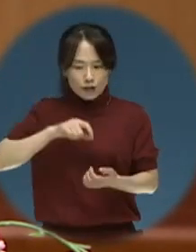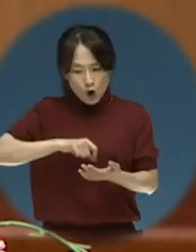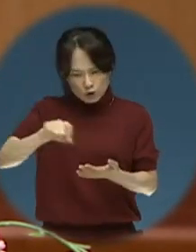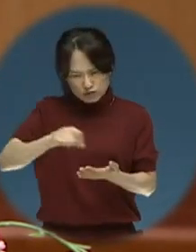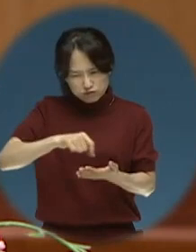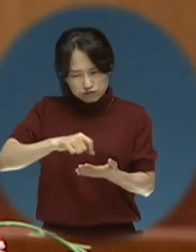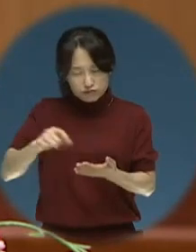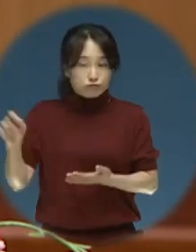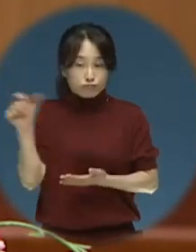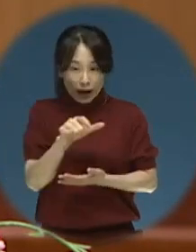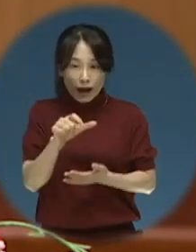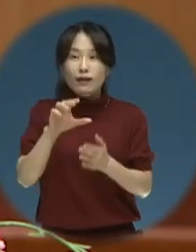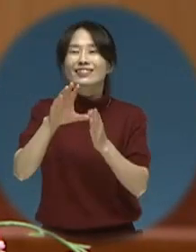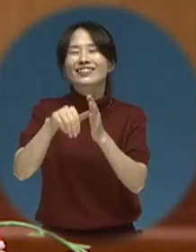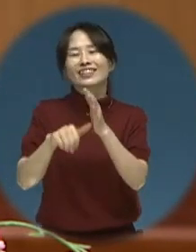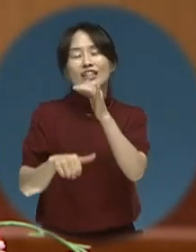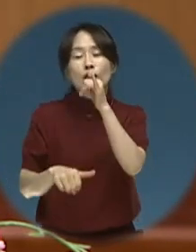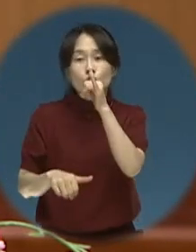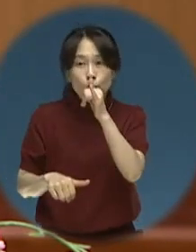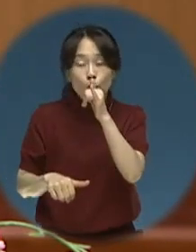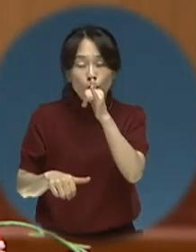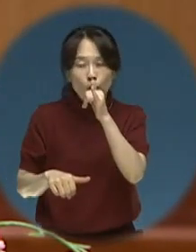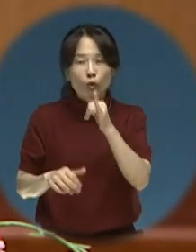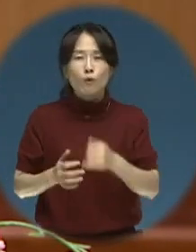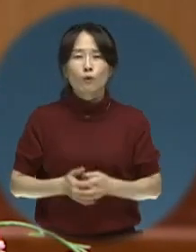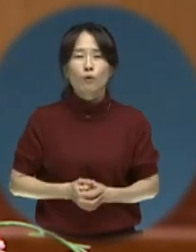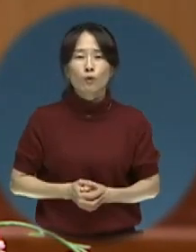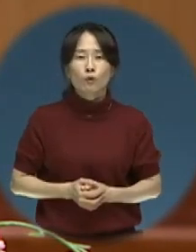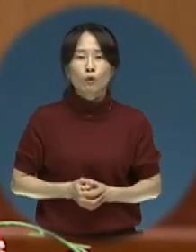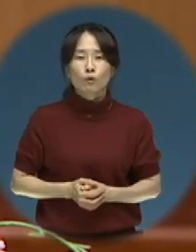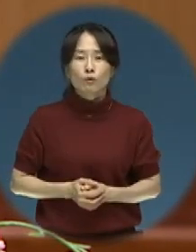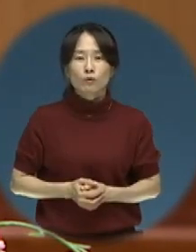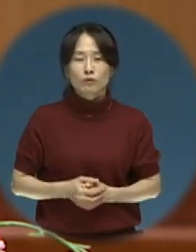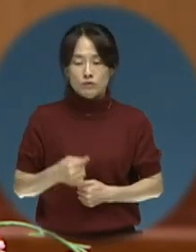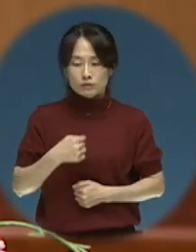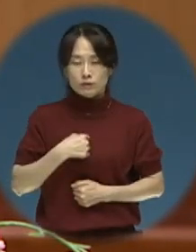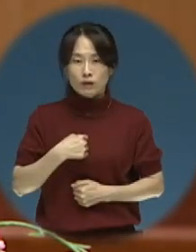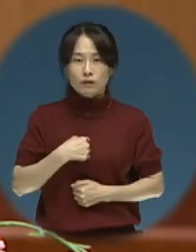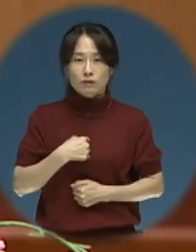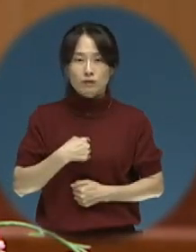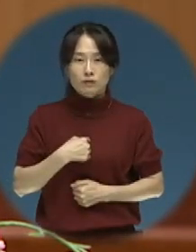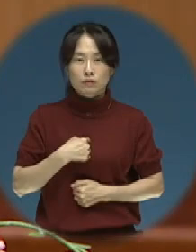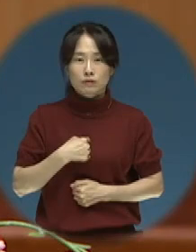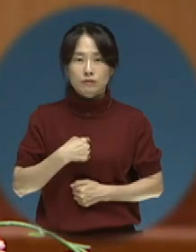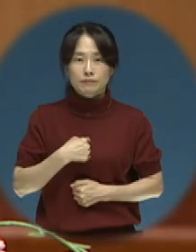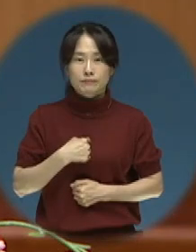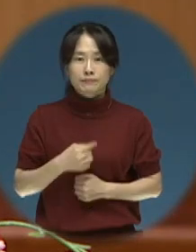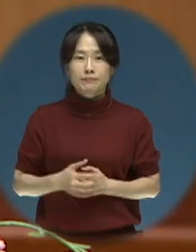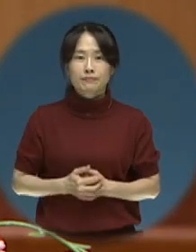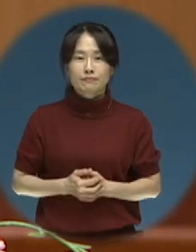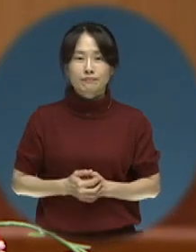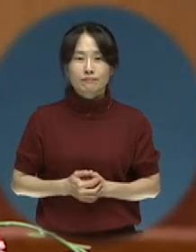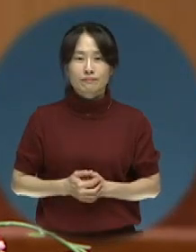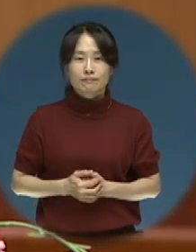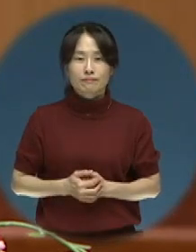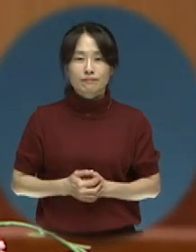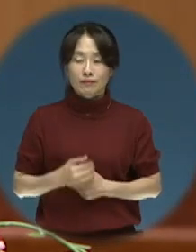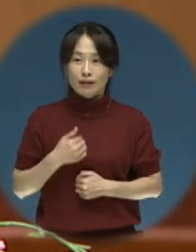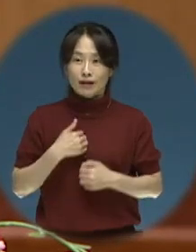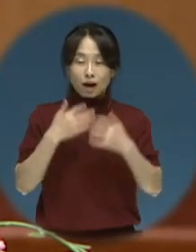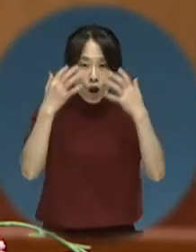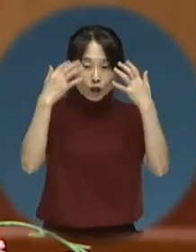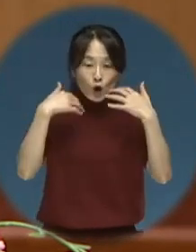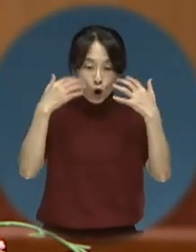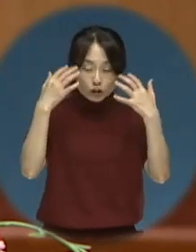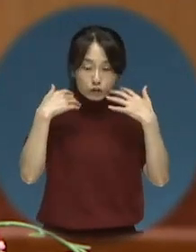건드리면서 그러면 이렇게 받아 적는 경우도 있고 이렇게 저 같은 경우는 이렇게 제가 이제 여름 옷을